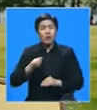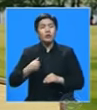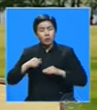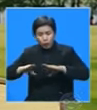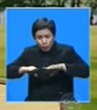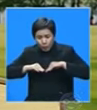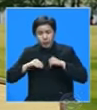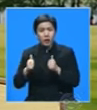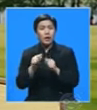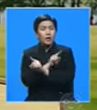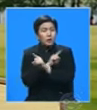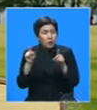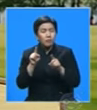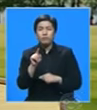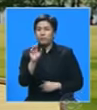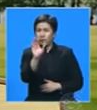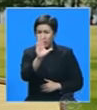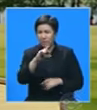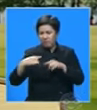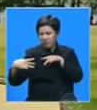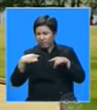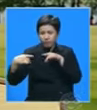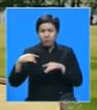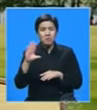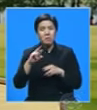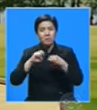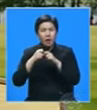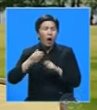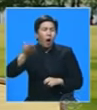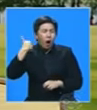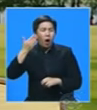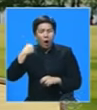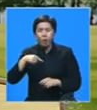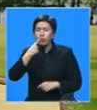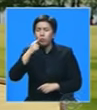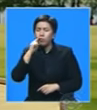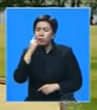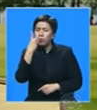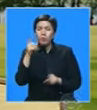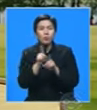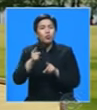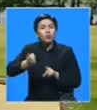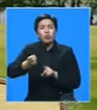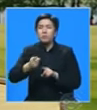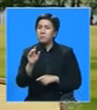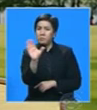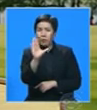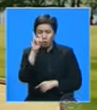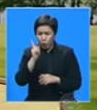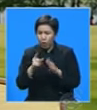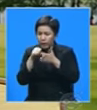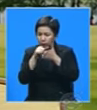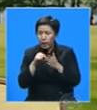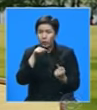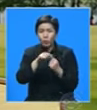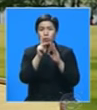กเรื่องนะครับแต่อย่าทำให้เกิดข้อขัดแย้งหรือเอาปัญหาเก่าๆมาพูดกันใหม่อีกนะครับเรื่องเดิมๆก็ต้องแก้กันไปด้วยกฎหมายนะ